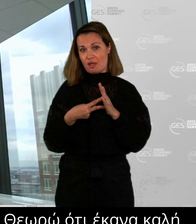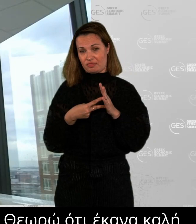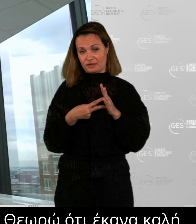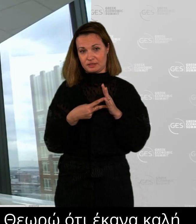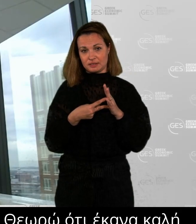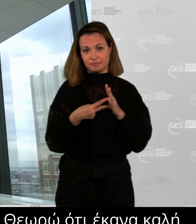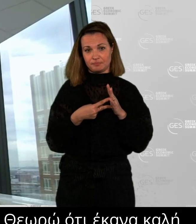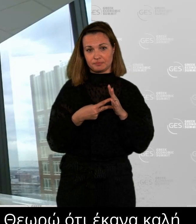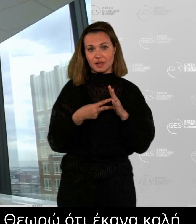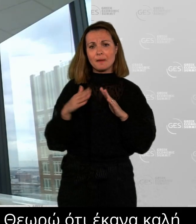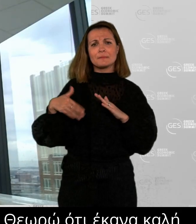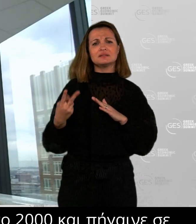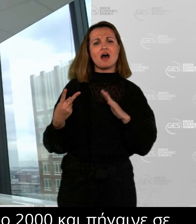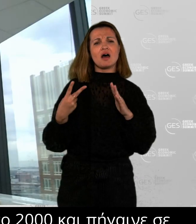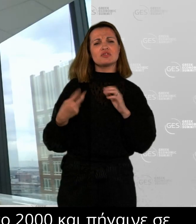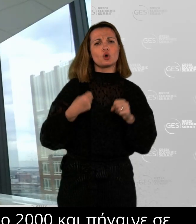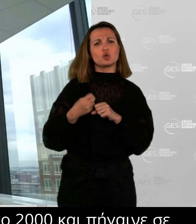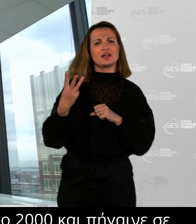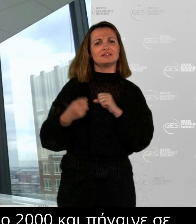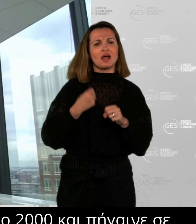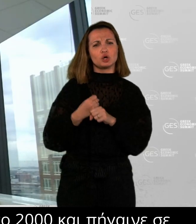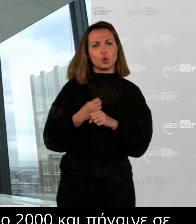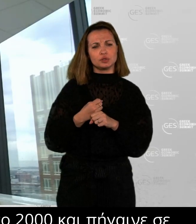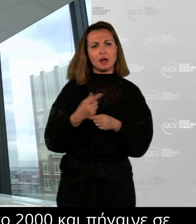ας πούμε 2-3 χρόνια αργότερα, υπήρχαν άνθρωποι εδώ που μου λέγανε